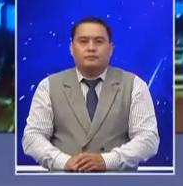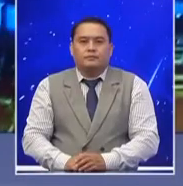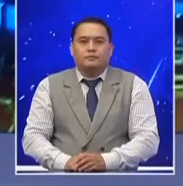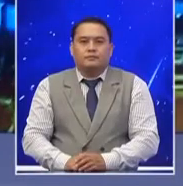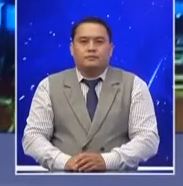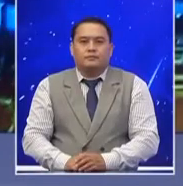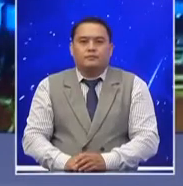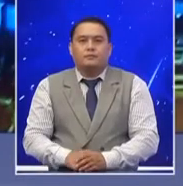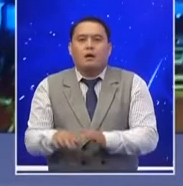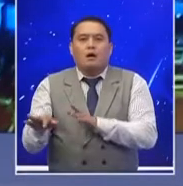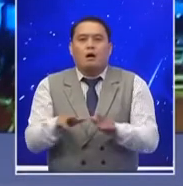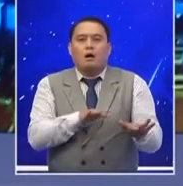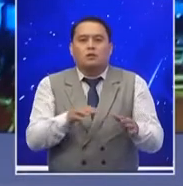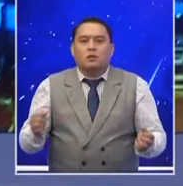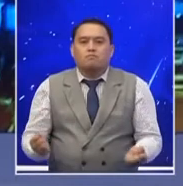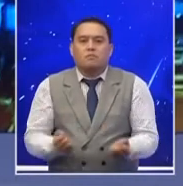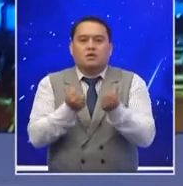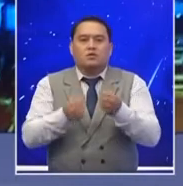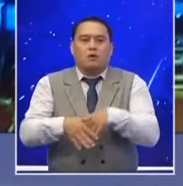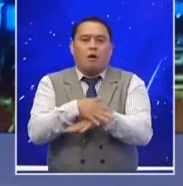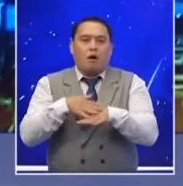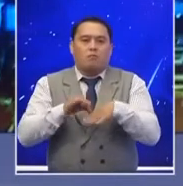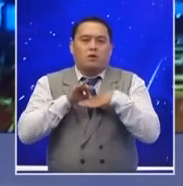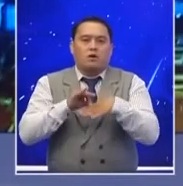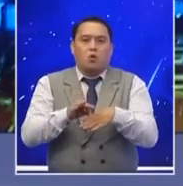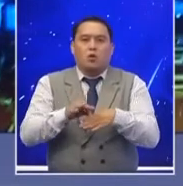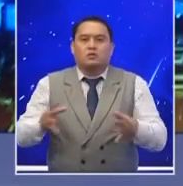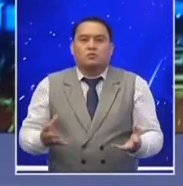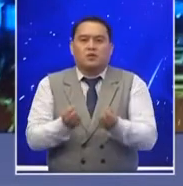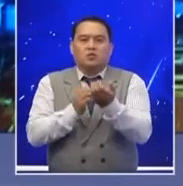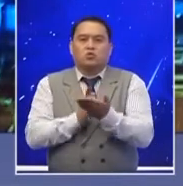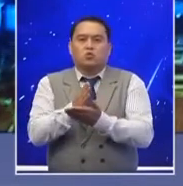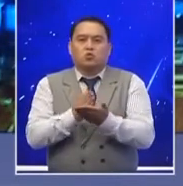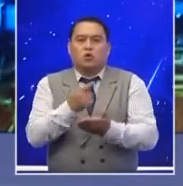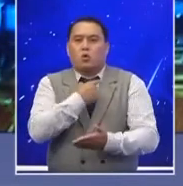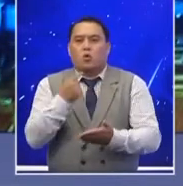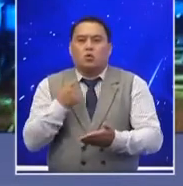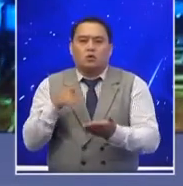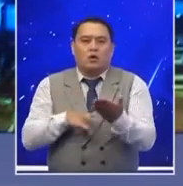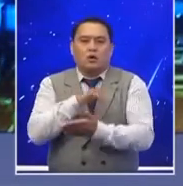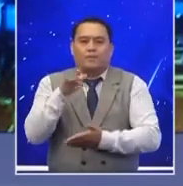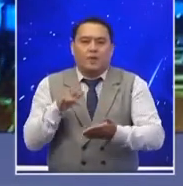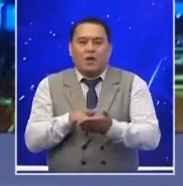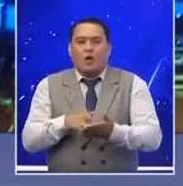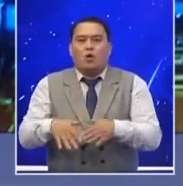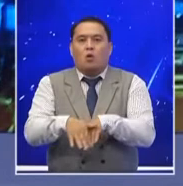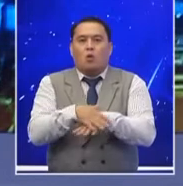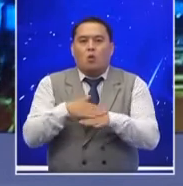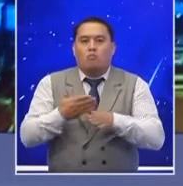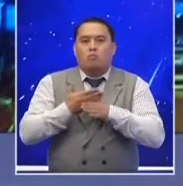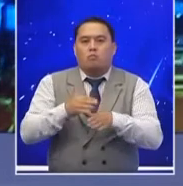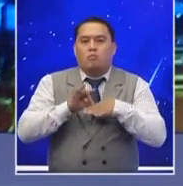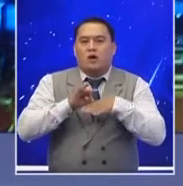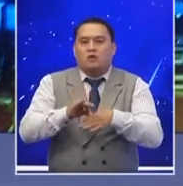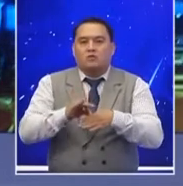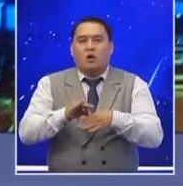«Рука помощи». Акцию по поддержке населения провели сотрудники управления по чрезвычайным ситуациям города Талдыкурган. Жителям города помогли